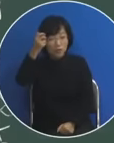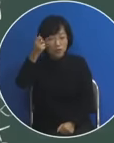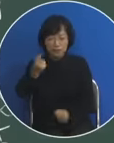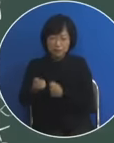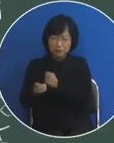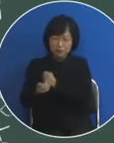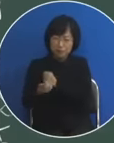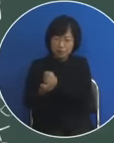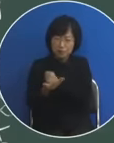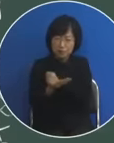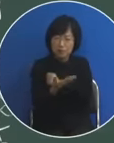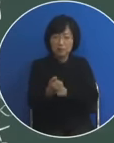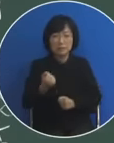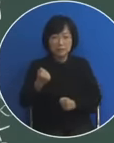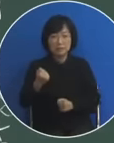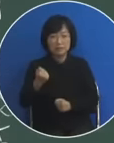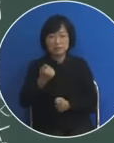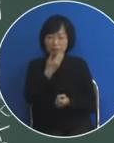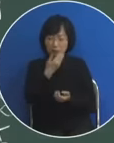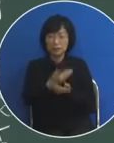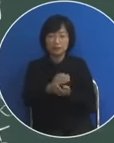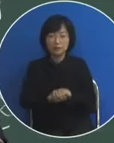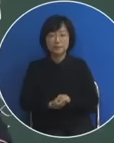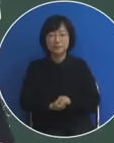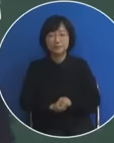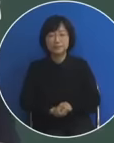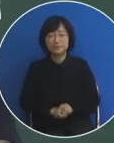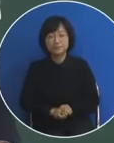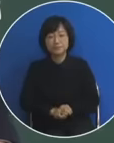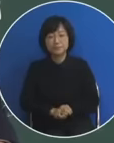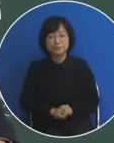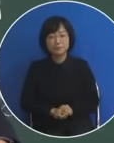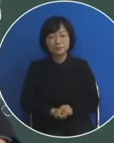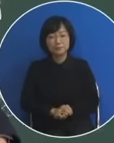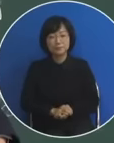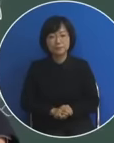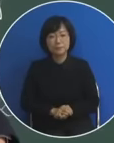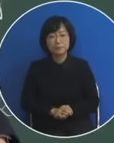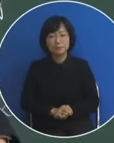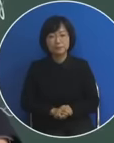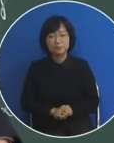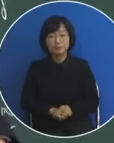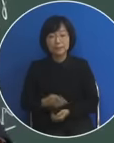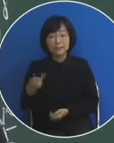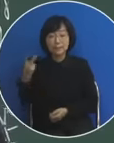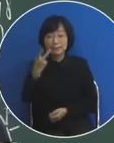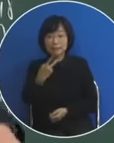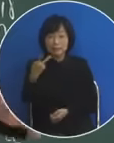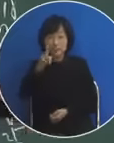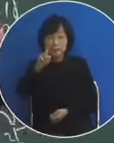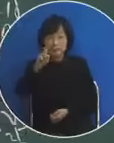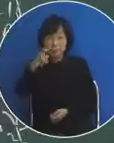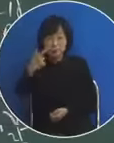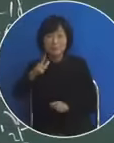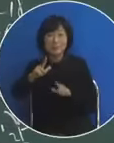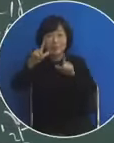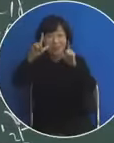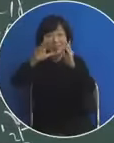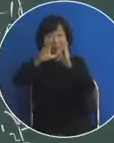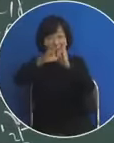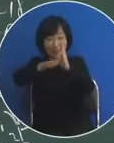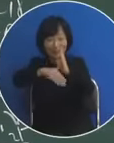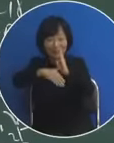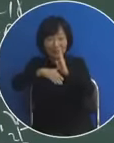strength you are relaying unbeknownst to yourself is tremendous, but you are completely oblivious to that. 우리 2016년에는 지금까지 받은 응답